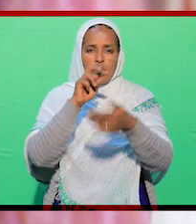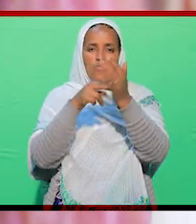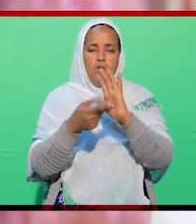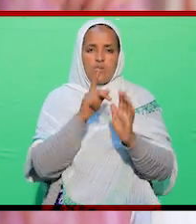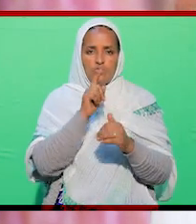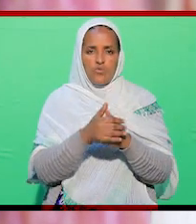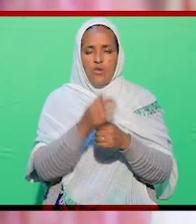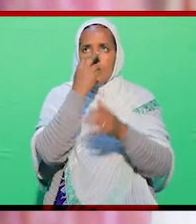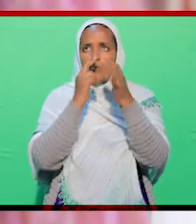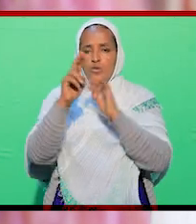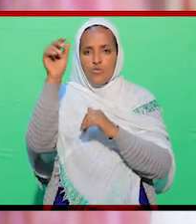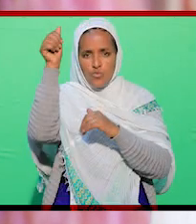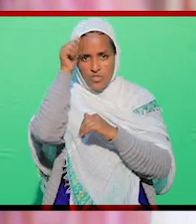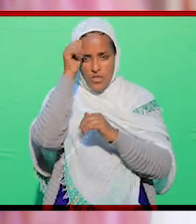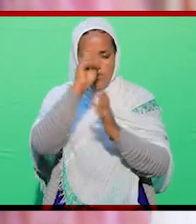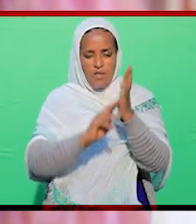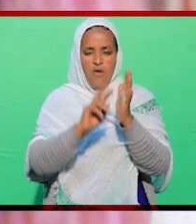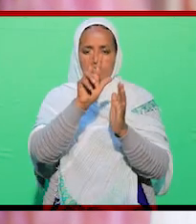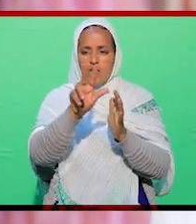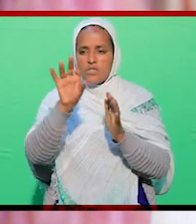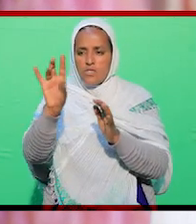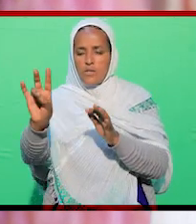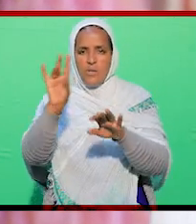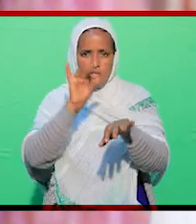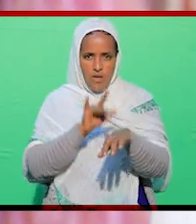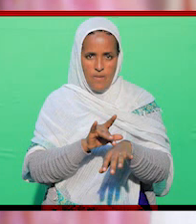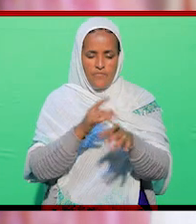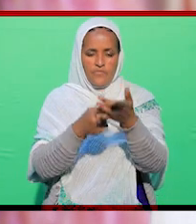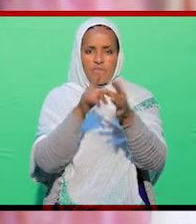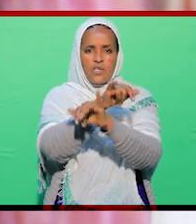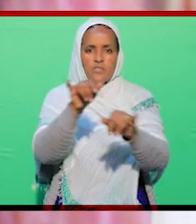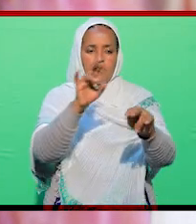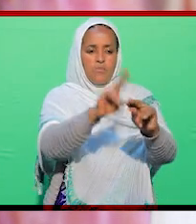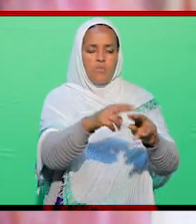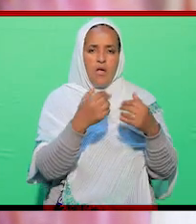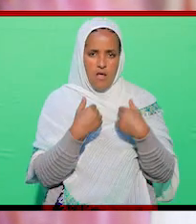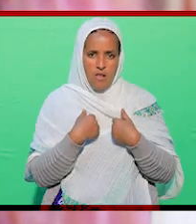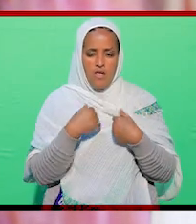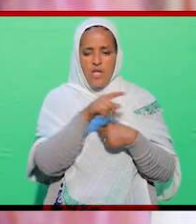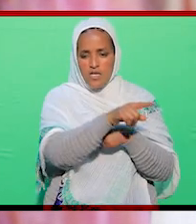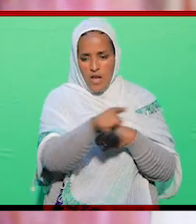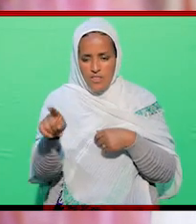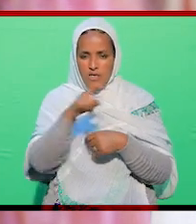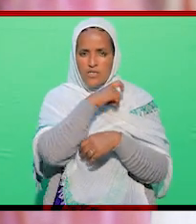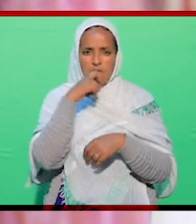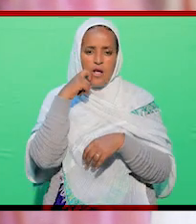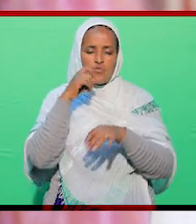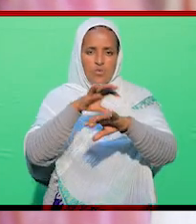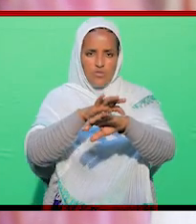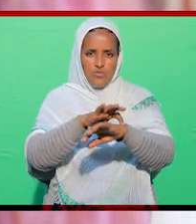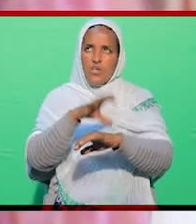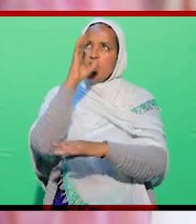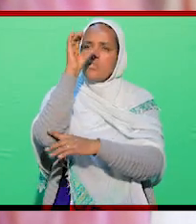እንዲህ ነው። ስለዚህ በነቢያት የተነገረው ማለት ነው። በነቢዩ ሕዝቅኤል ምዕራፍ 37 ላይም እንዲህ ተብሎ